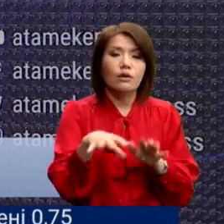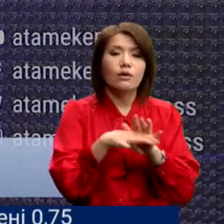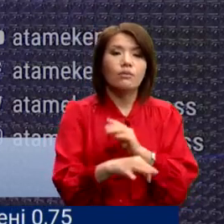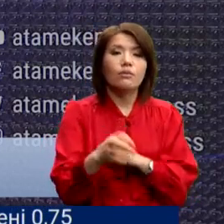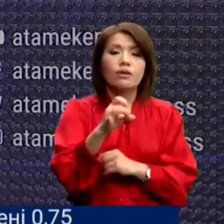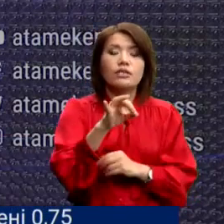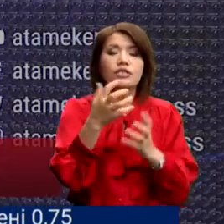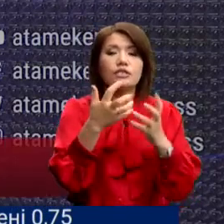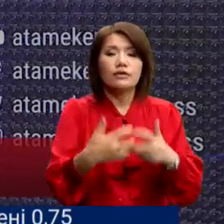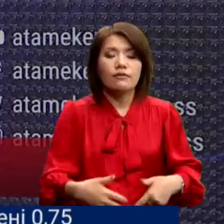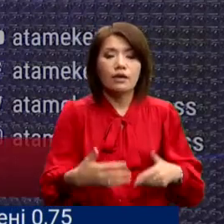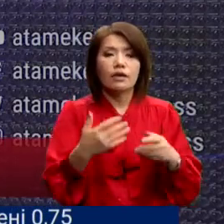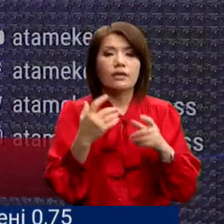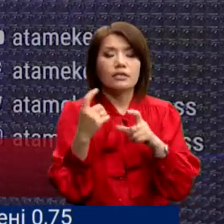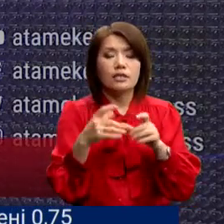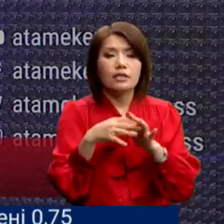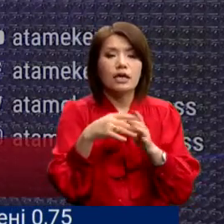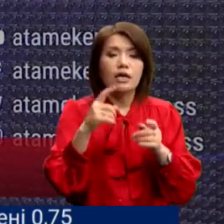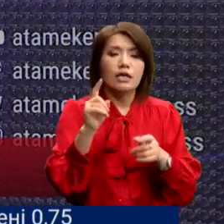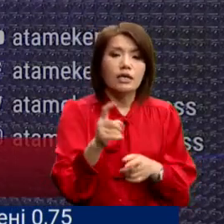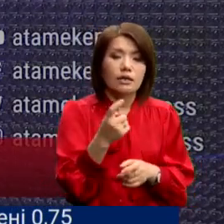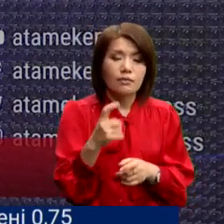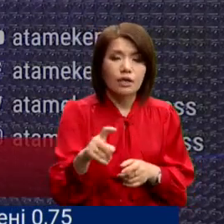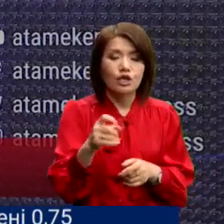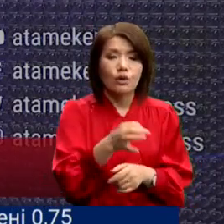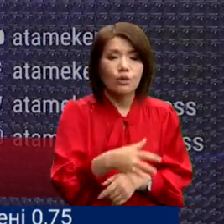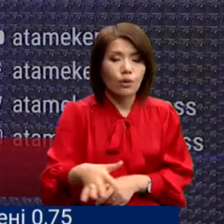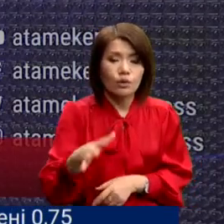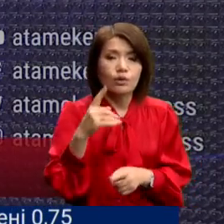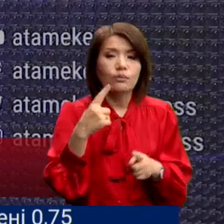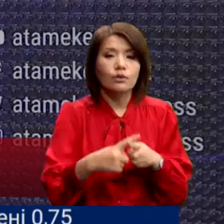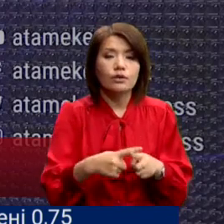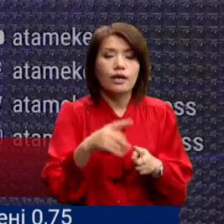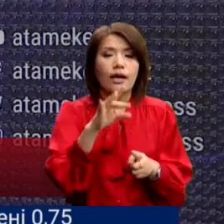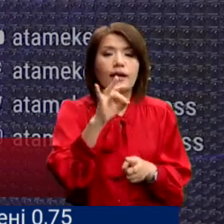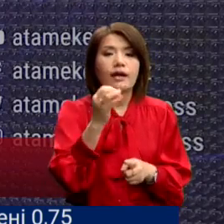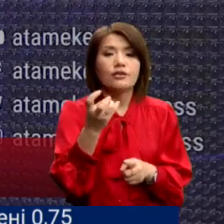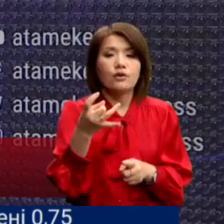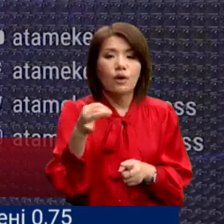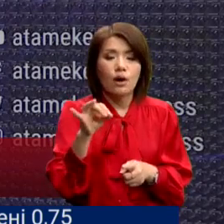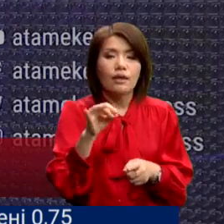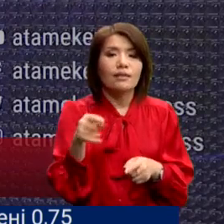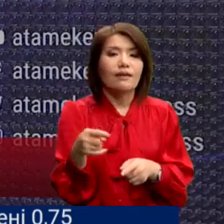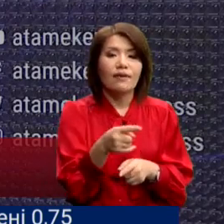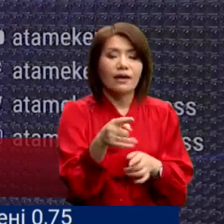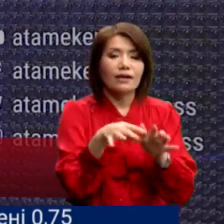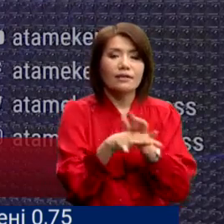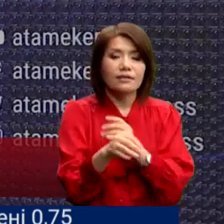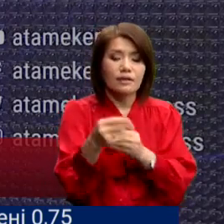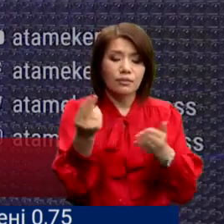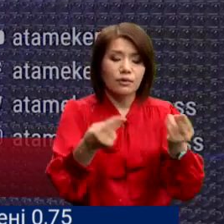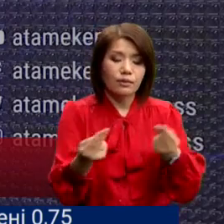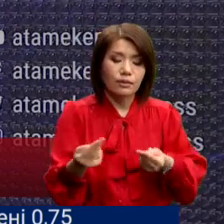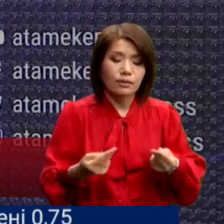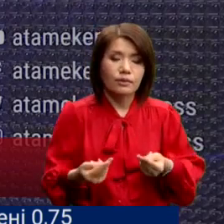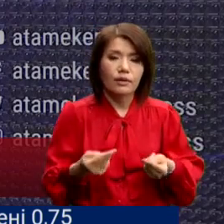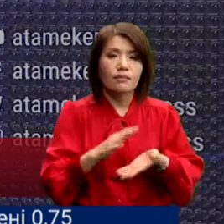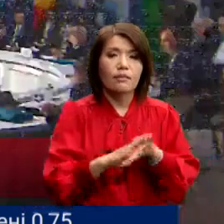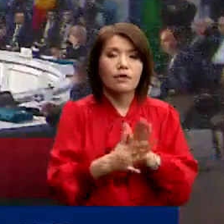области цифровой трансформации химической отрасли, а также радионавигации. По основным вопросам стороны подписали соглашение